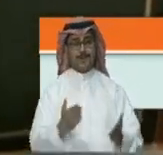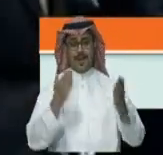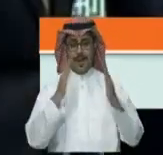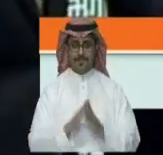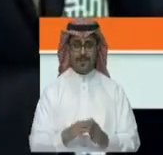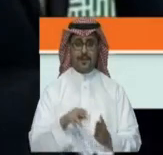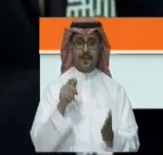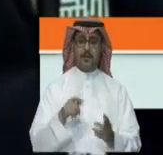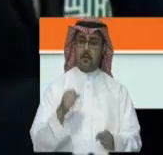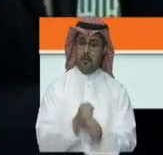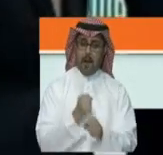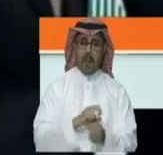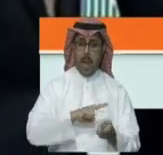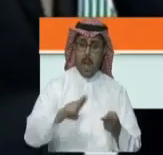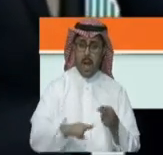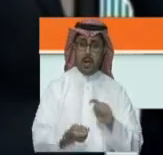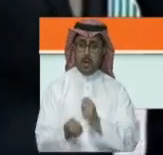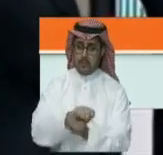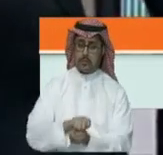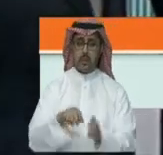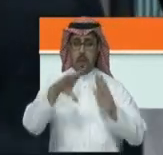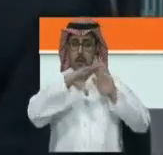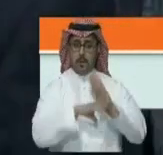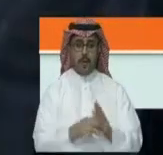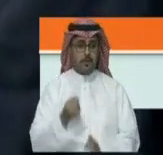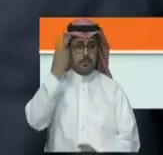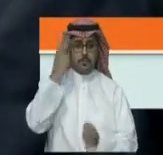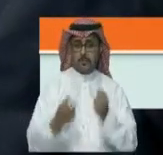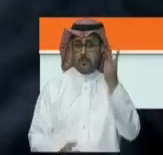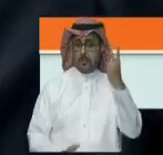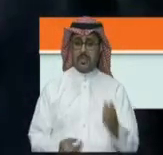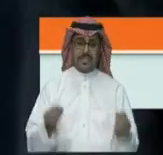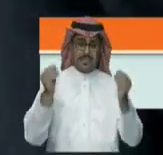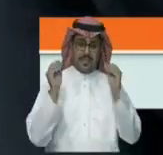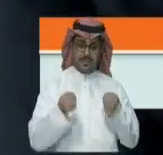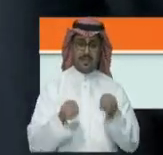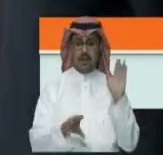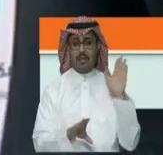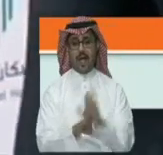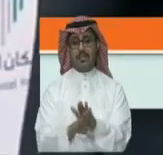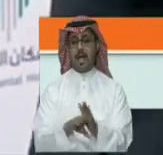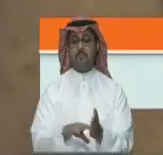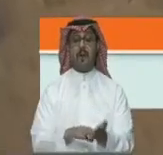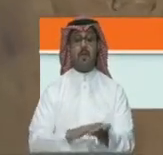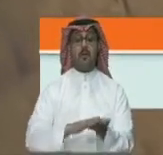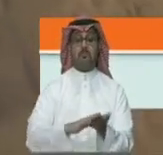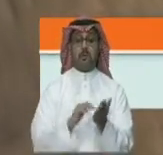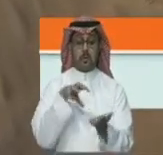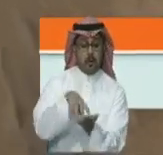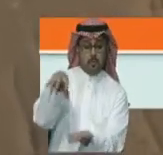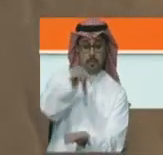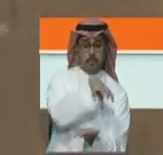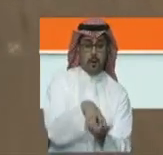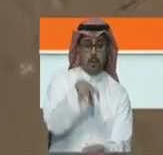تمثلت في تطبيق الكثير من الحلول والمبادرات والبرامج المبتكرة والتي ساهمت في صناعة بيئة متغيرة وفق